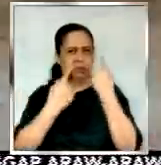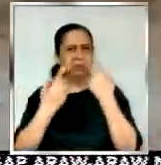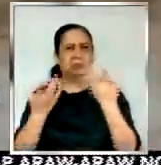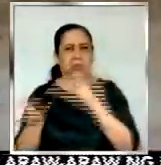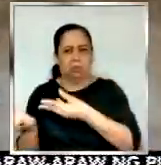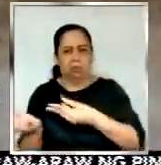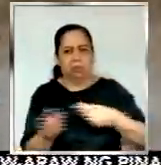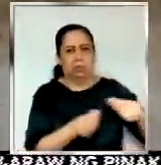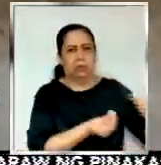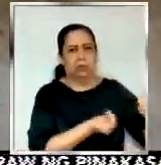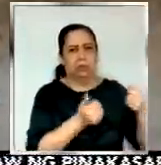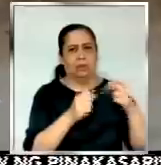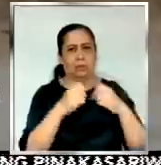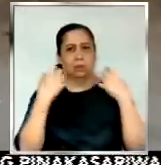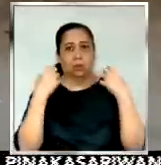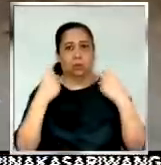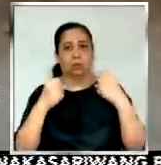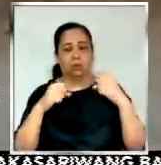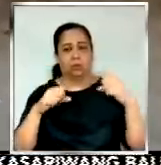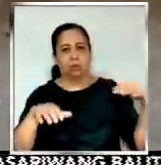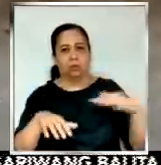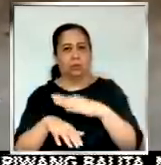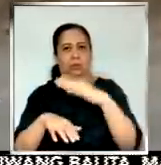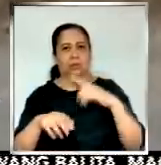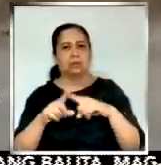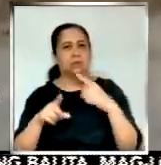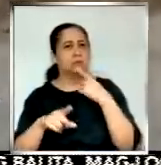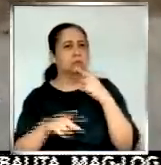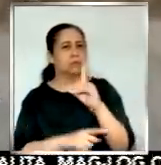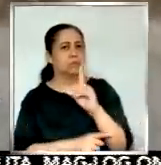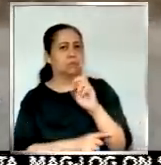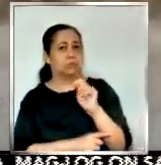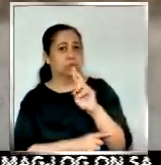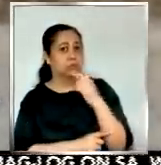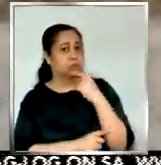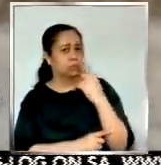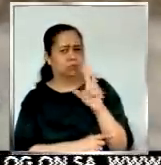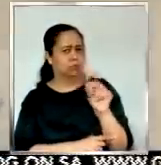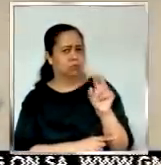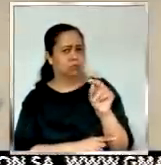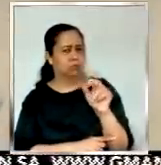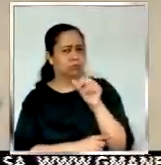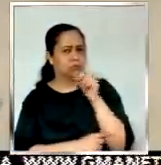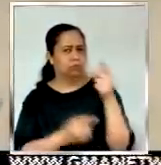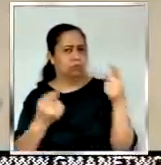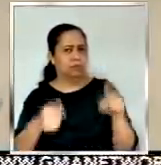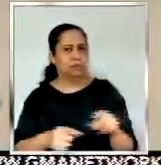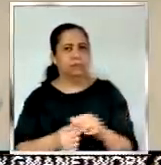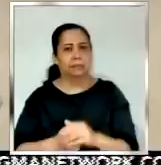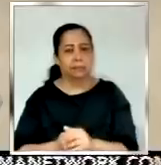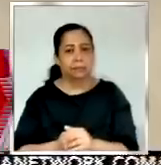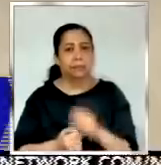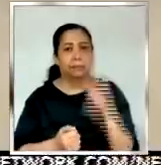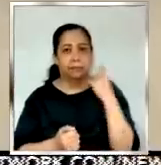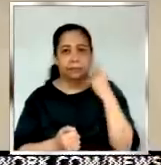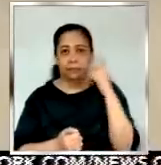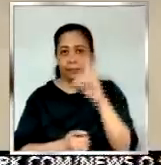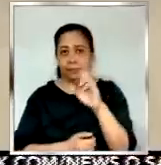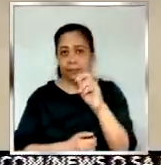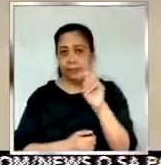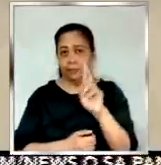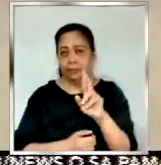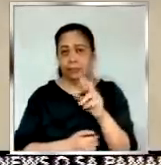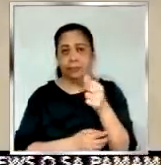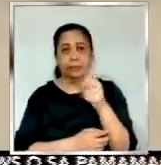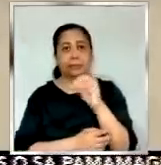sand kapag malakas ang alon at ulan, pero sabi noon ng DENR, hindi raw ito mangyayari. Sa taya ngayon ng DENR, 10%